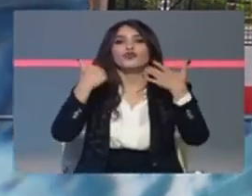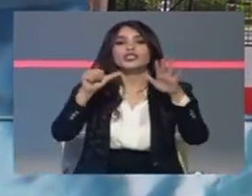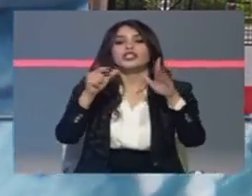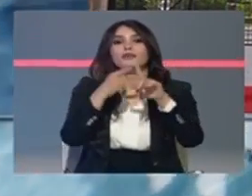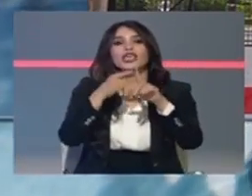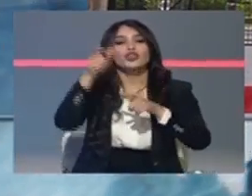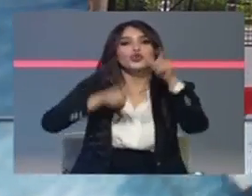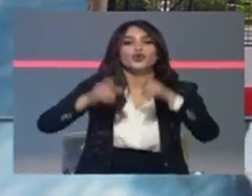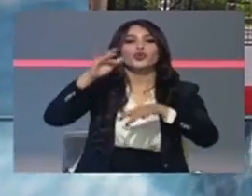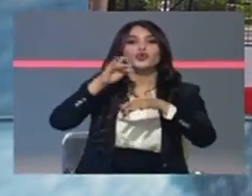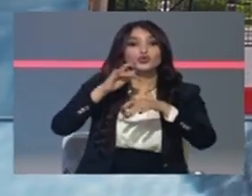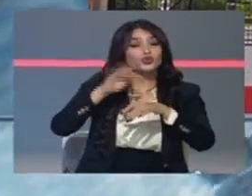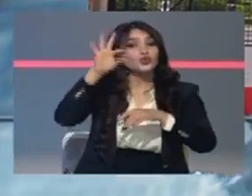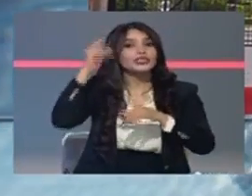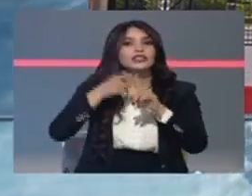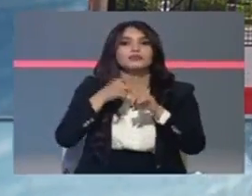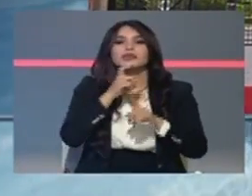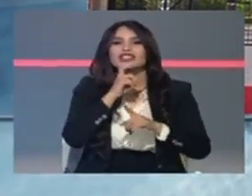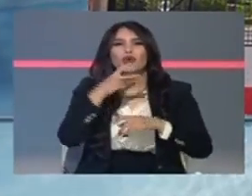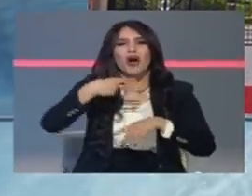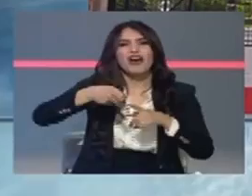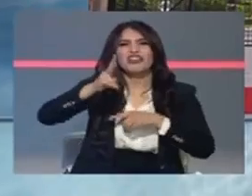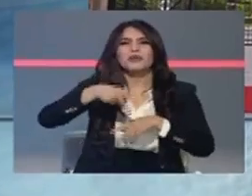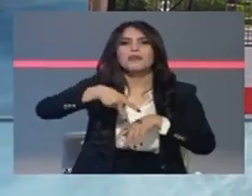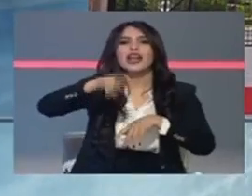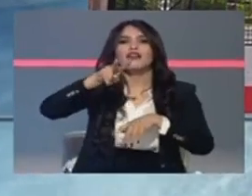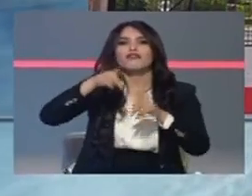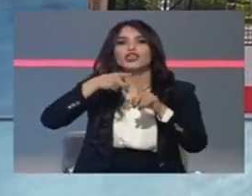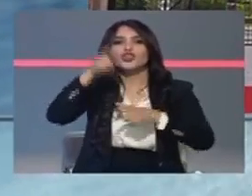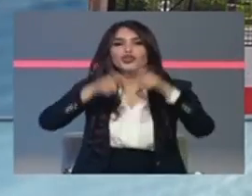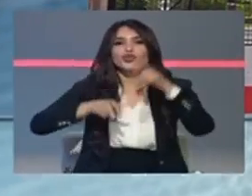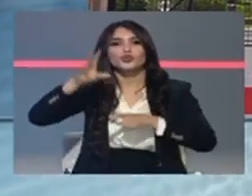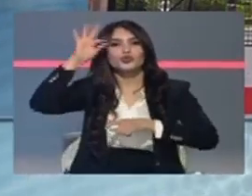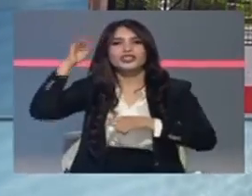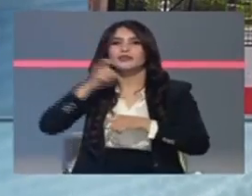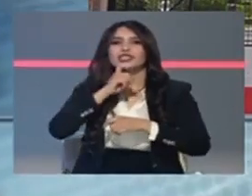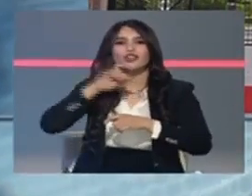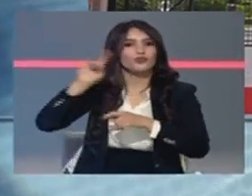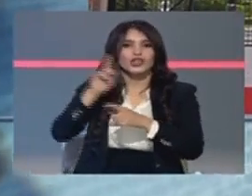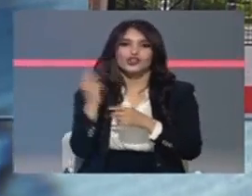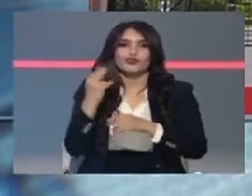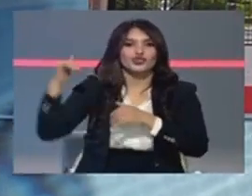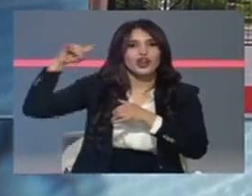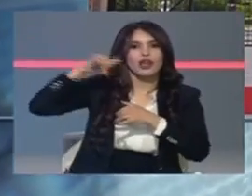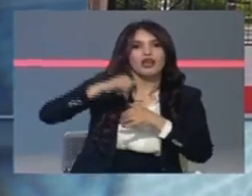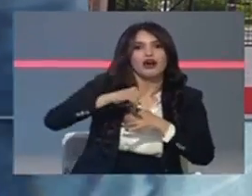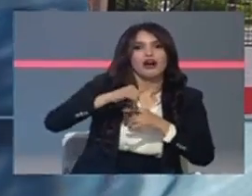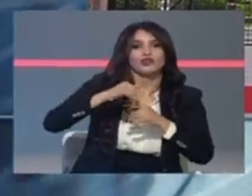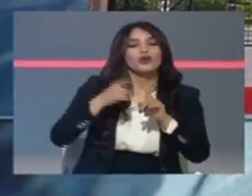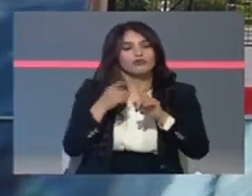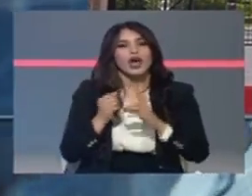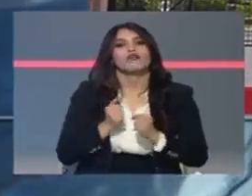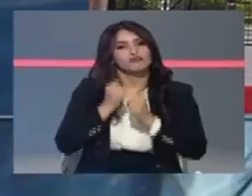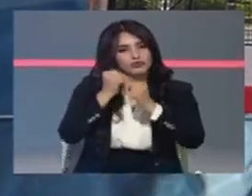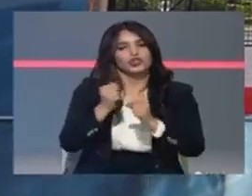2200 تونسي موجودين عالقين، ولكن فما مستجدات إضافية باعتبار أنه عدد من أبناء الجالية التونسية